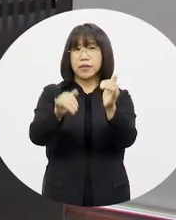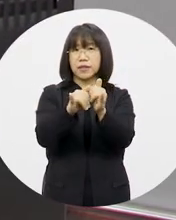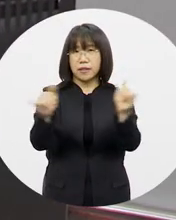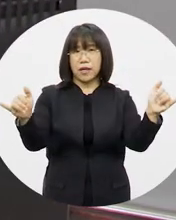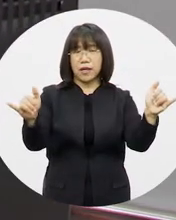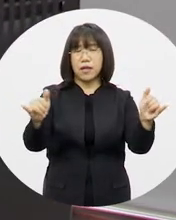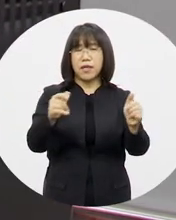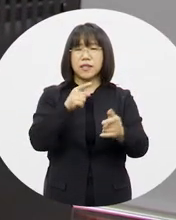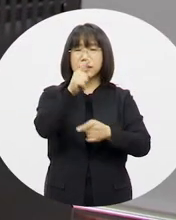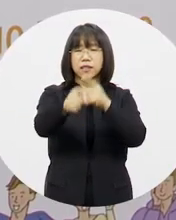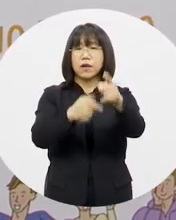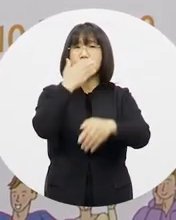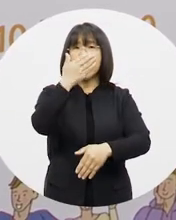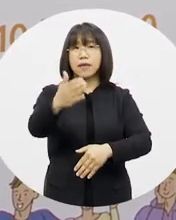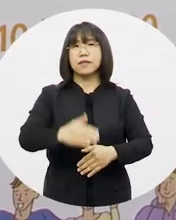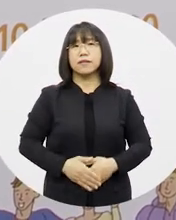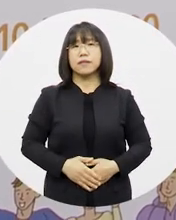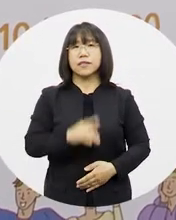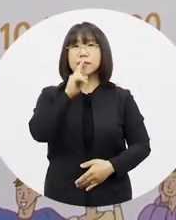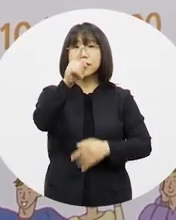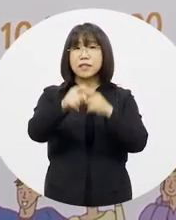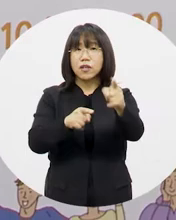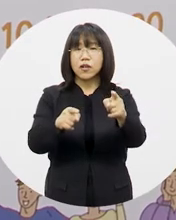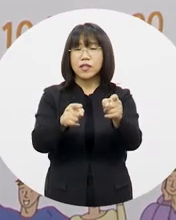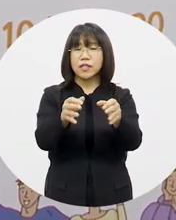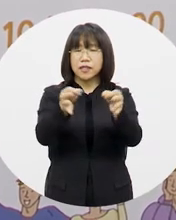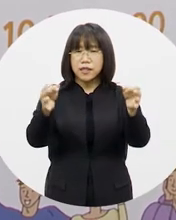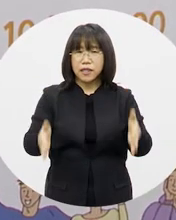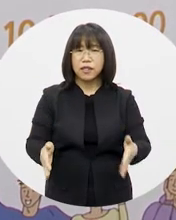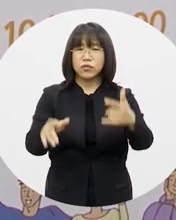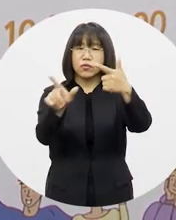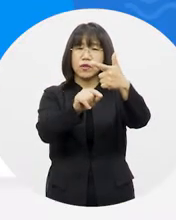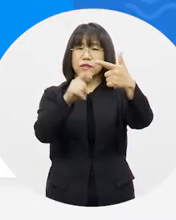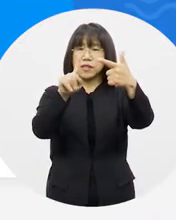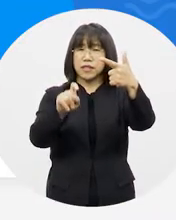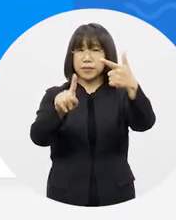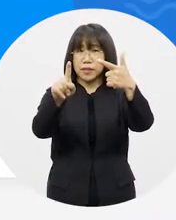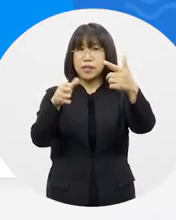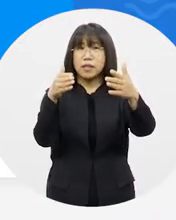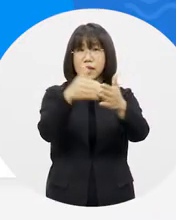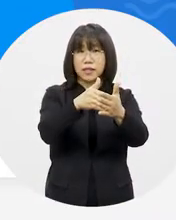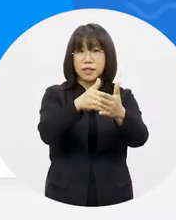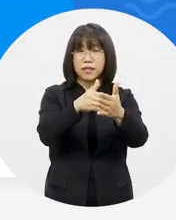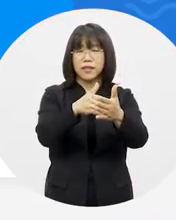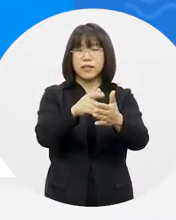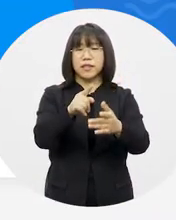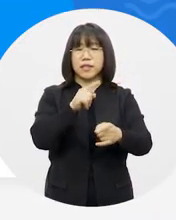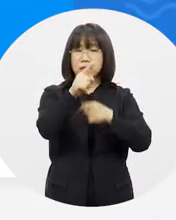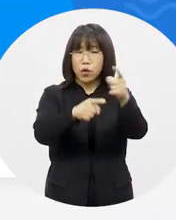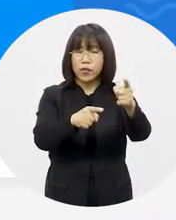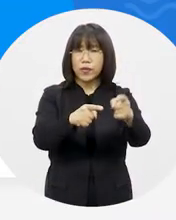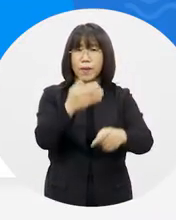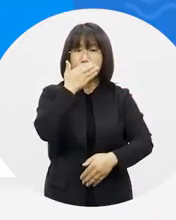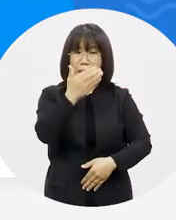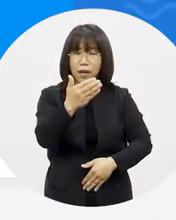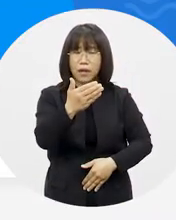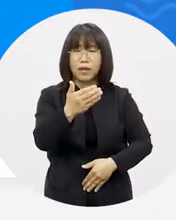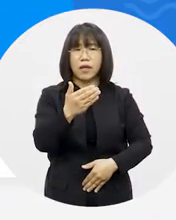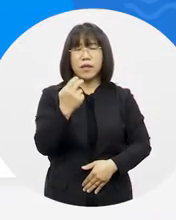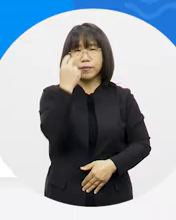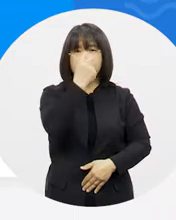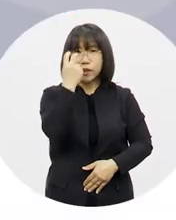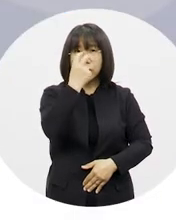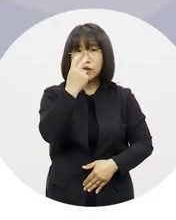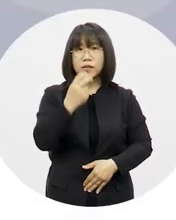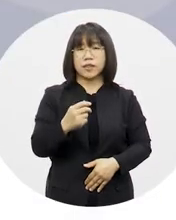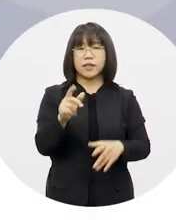미취업자면 누구나 신청 가능합니다. 신청 기간은 6월 11일까지며 서울 청년 포털 가입 후 지원 가능 여부